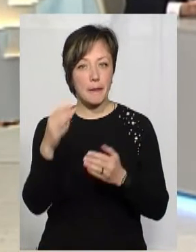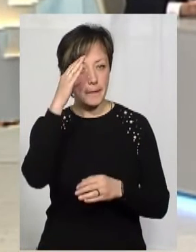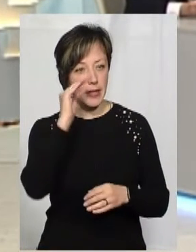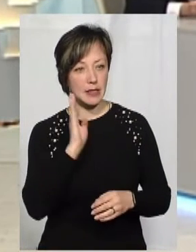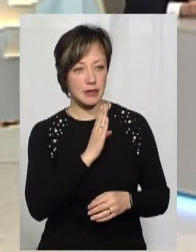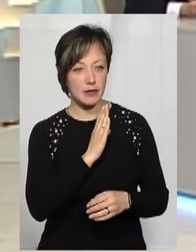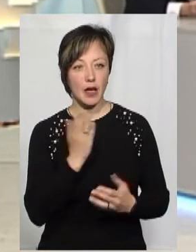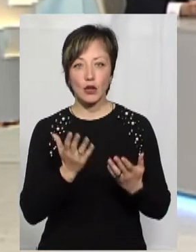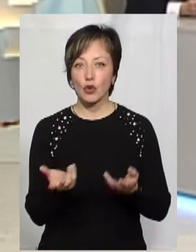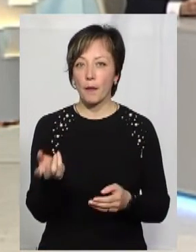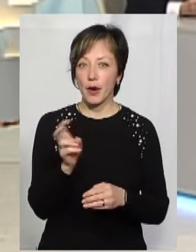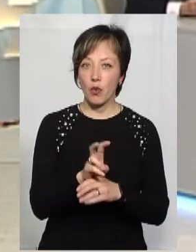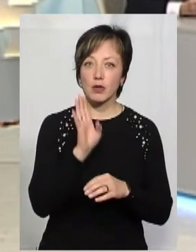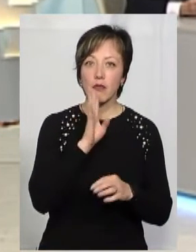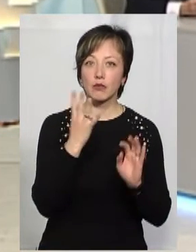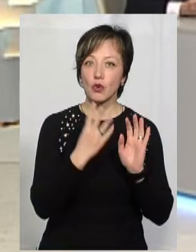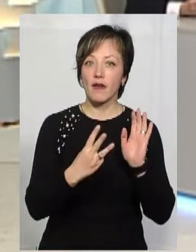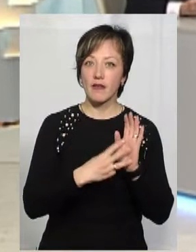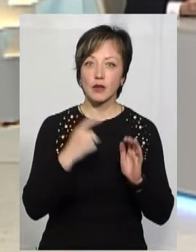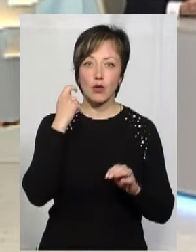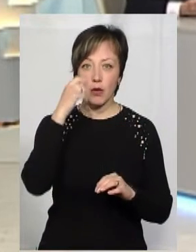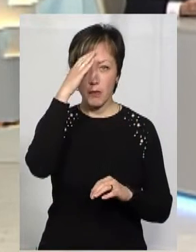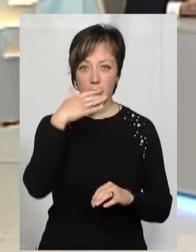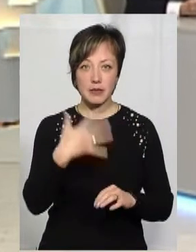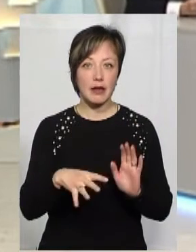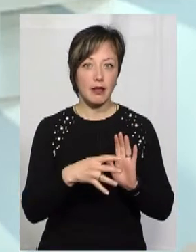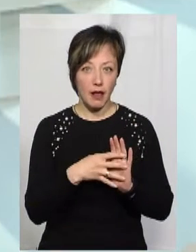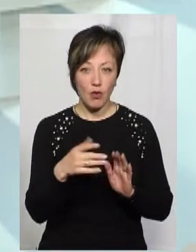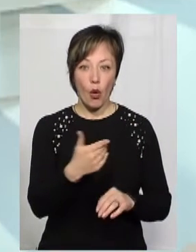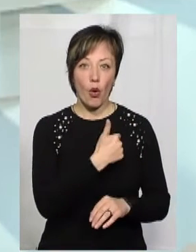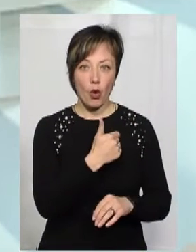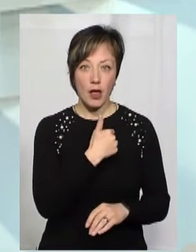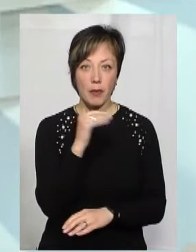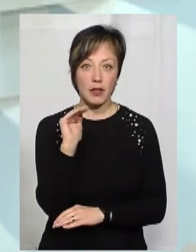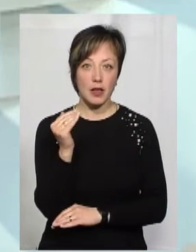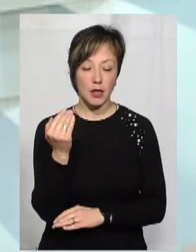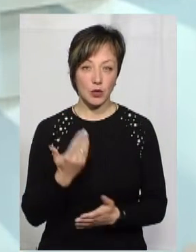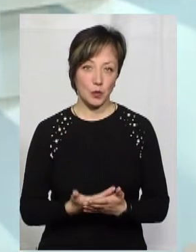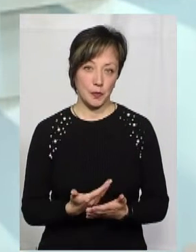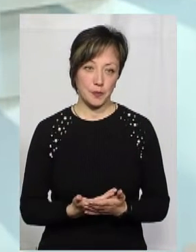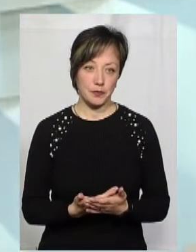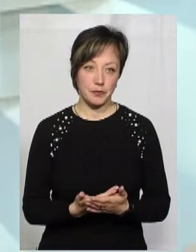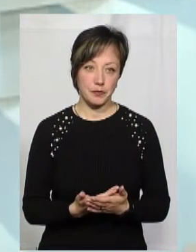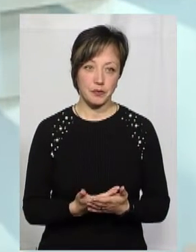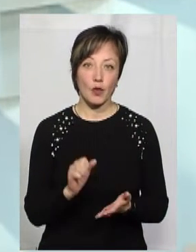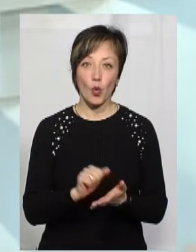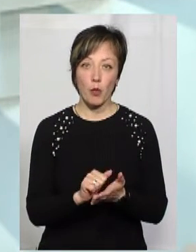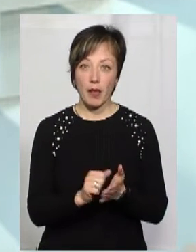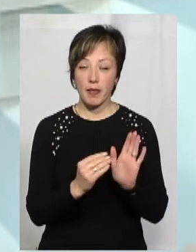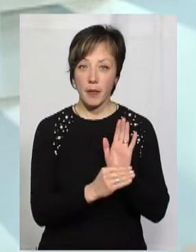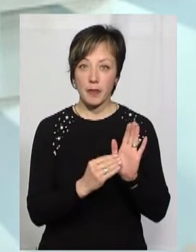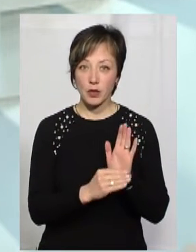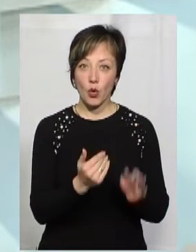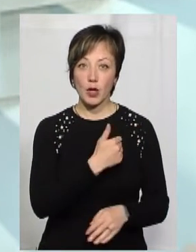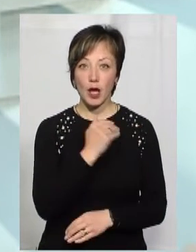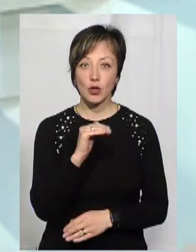батьків. І якщо приходить мама, якій 48 років, і батько, якому 59, і вони хочуть дитинку, в них в документах написано,